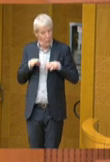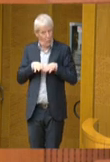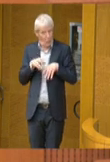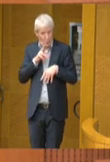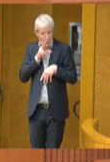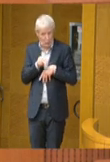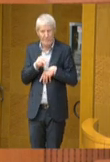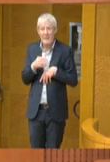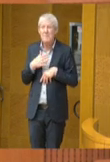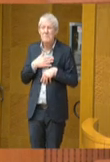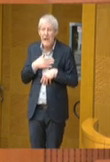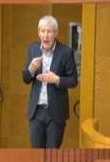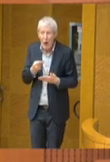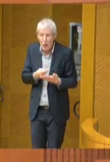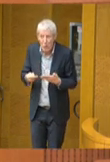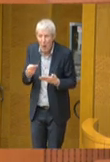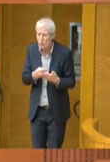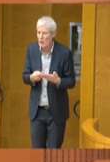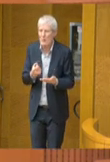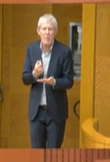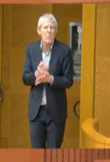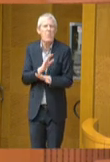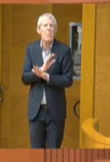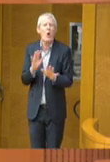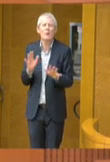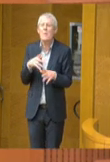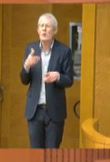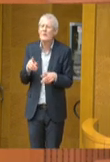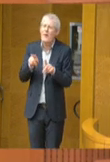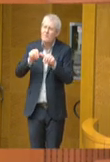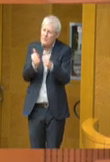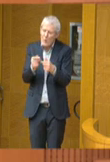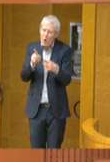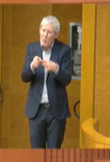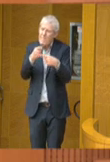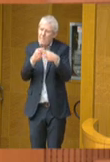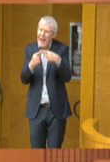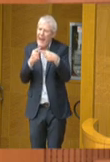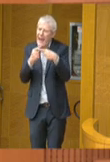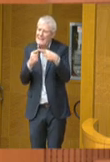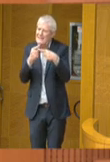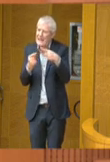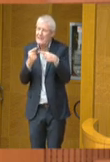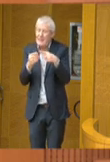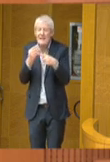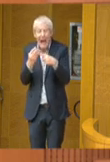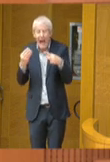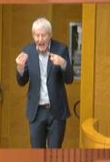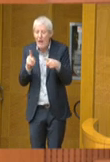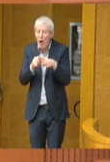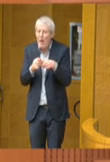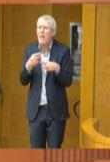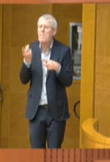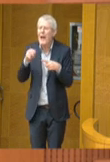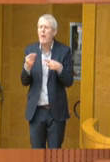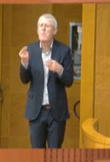affermando che secondo noi il progetto è importante perché è uno dei tanti tasselli che concorrono alla concretizzazione del progetto